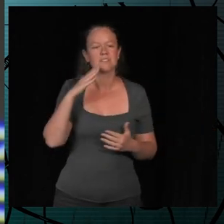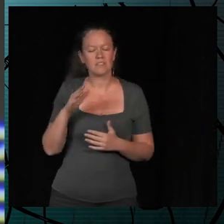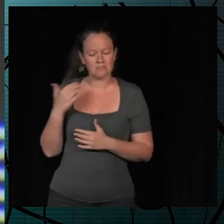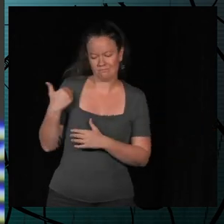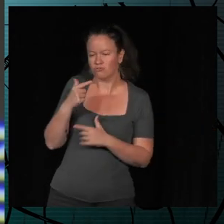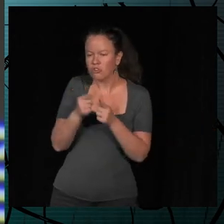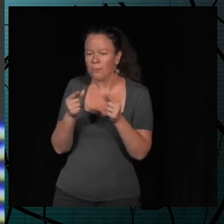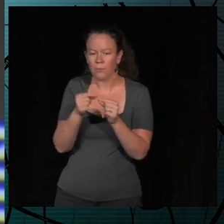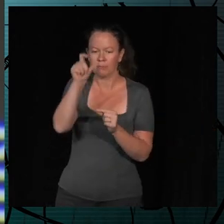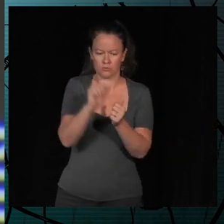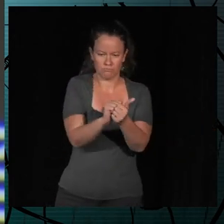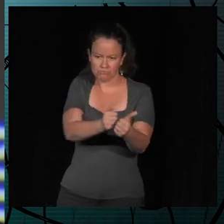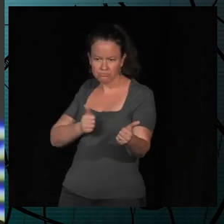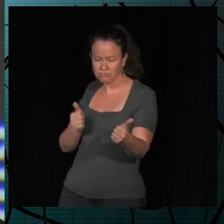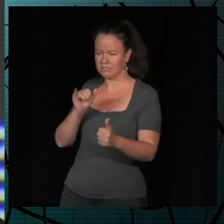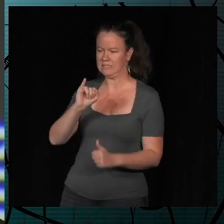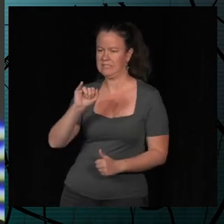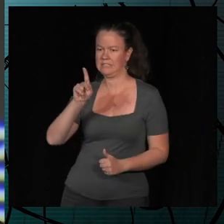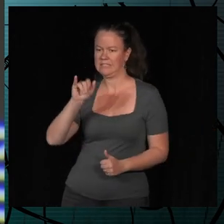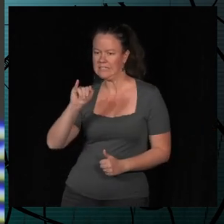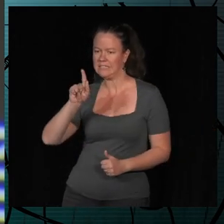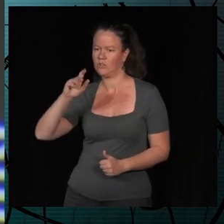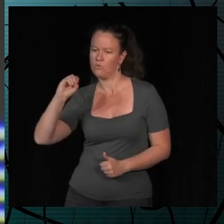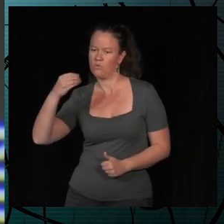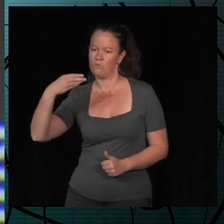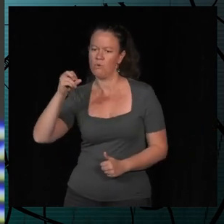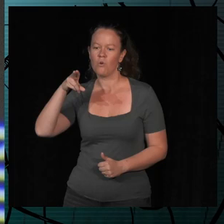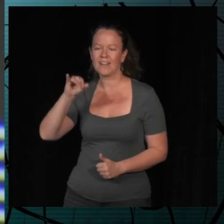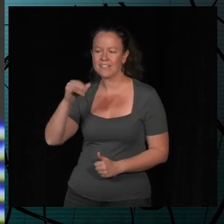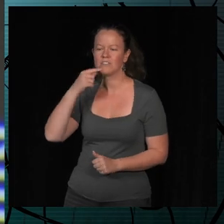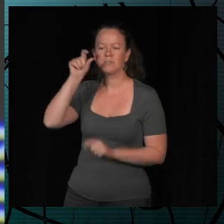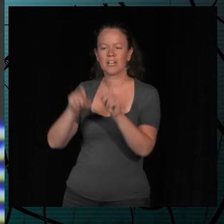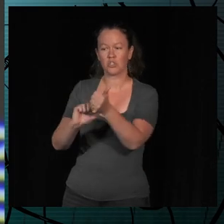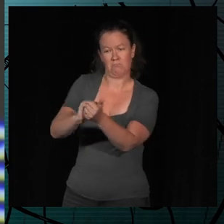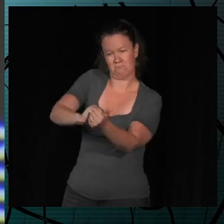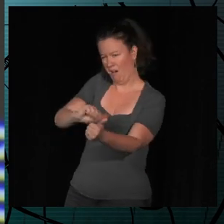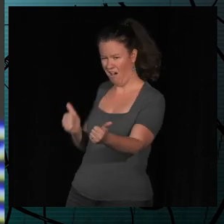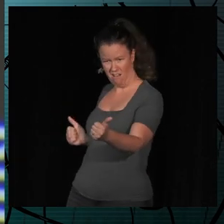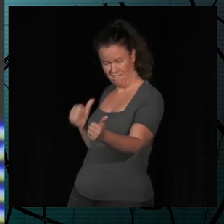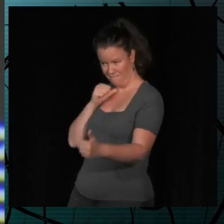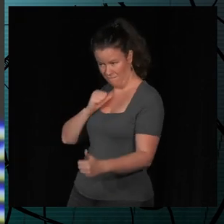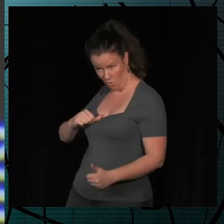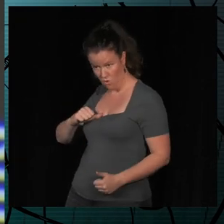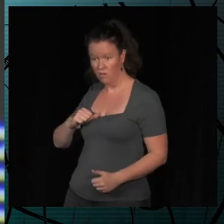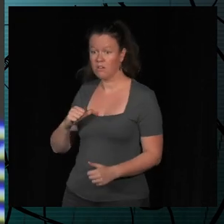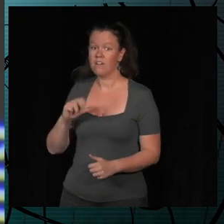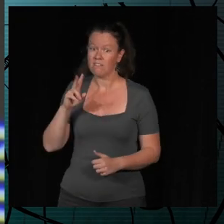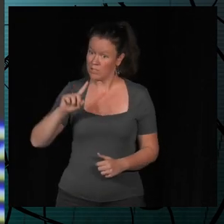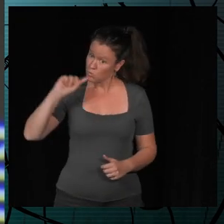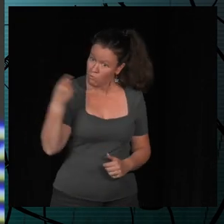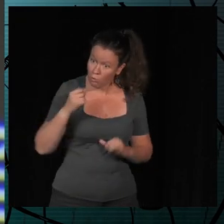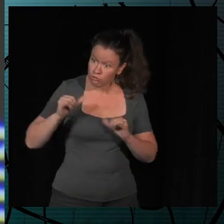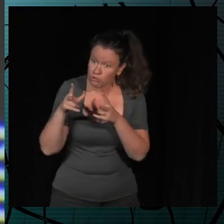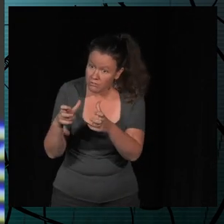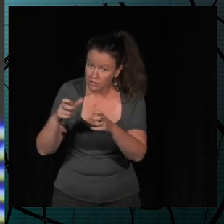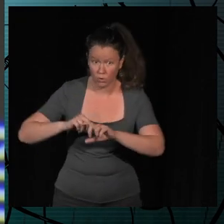de la nôtre et les ori en plus ne sont pas forcément des joueurs de jeux vidéo il y a des hiikomori qui jouent au jeux vidéo il y en a qui font le ménage il y en a qui